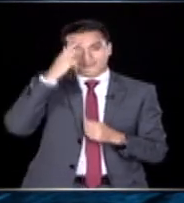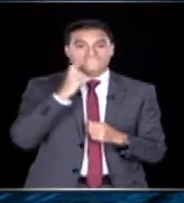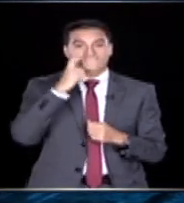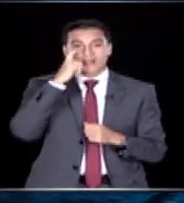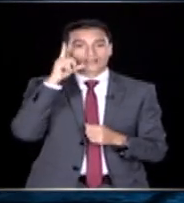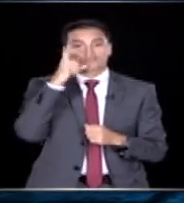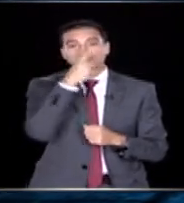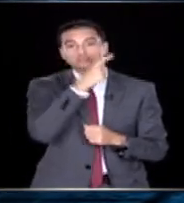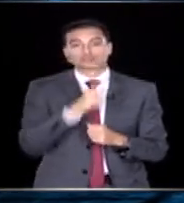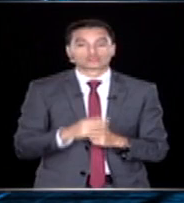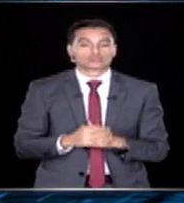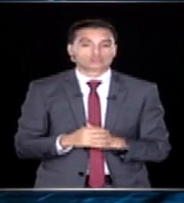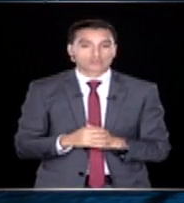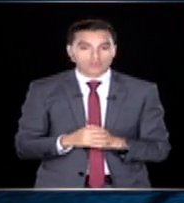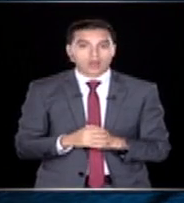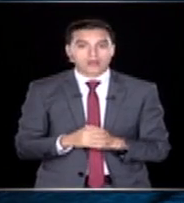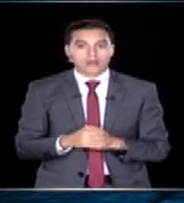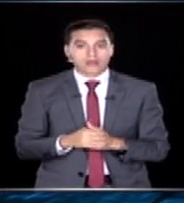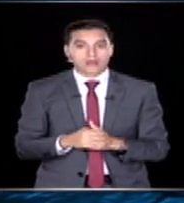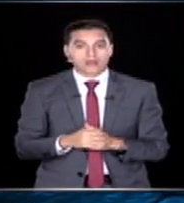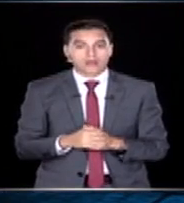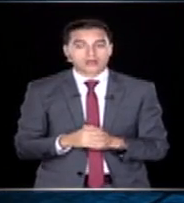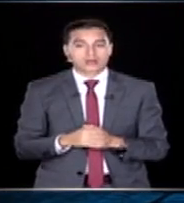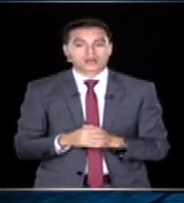من هي الفنانة في الصورة؟